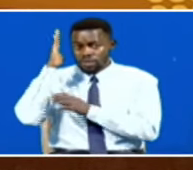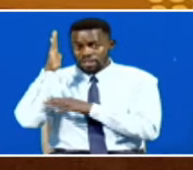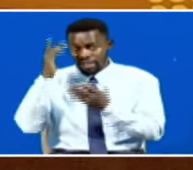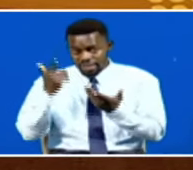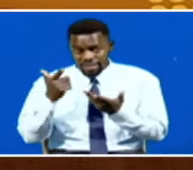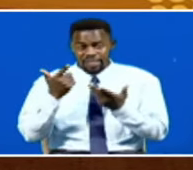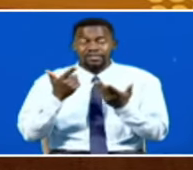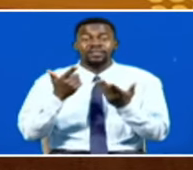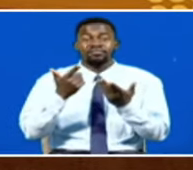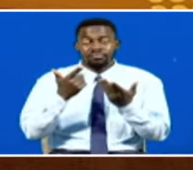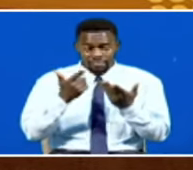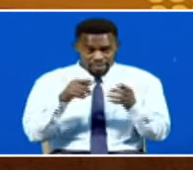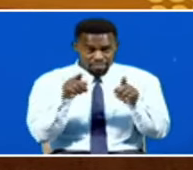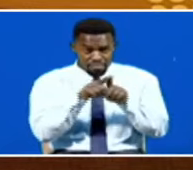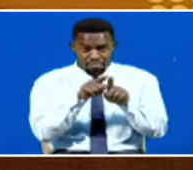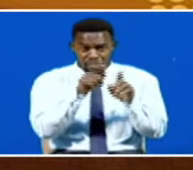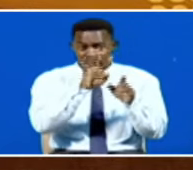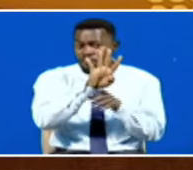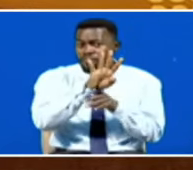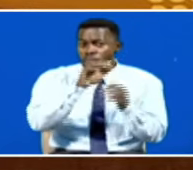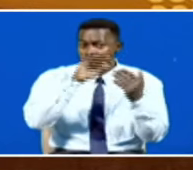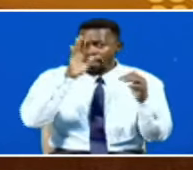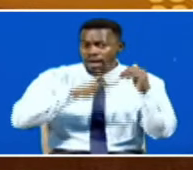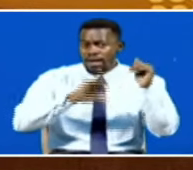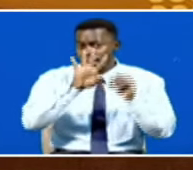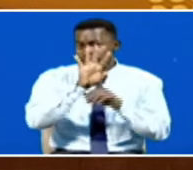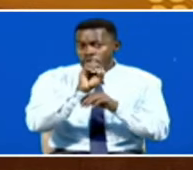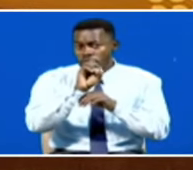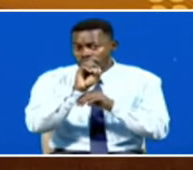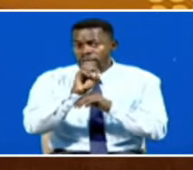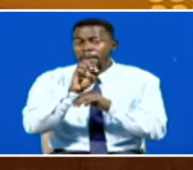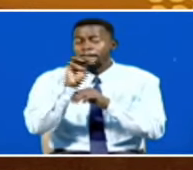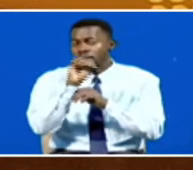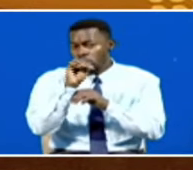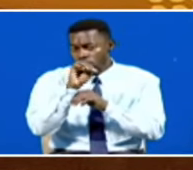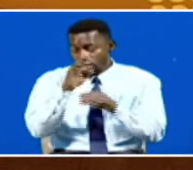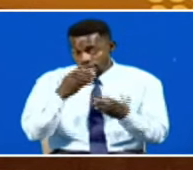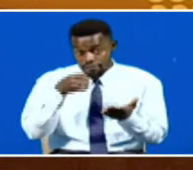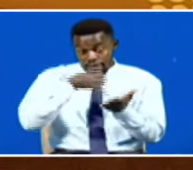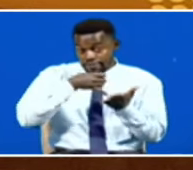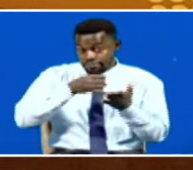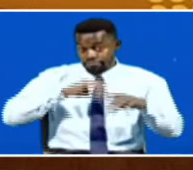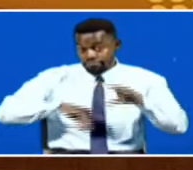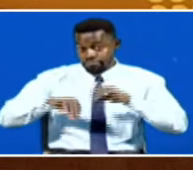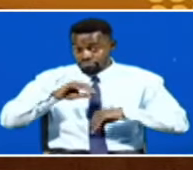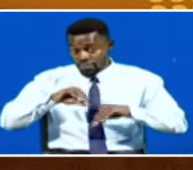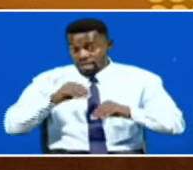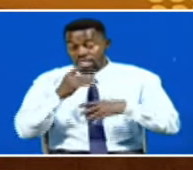milioni 140 kwa njia ambayo inaaminika kuwa ya ufisadi katika mwaka wa fedha